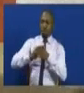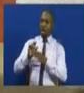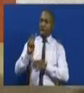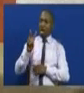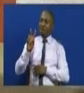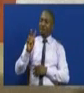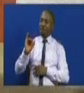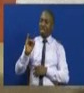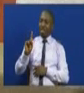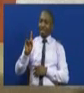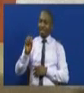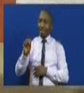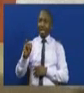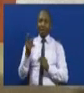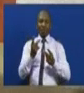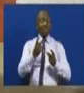ni sawa pia?